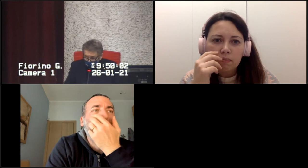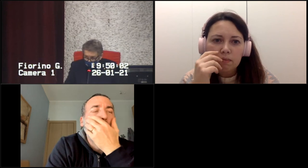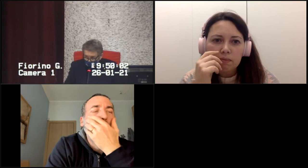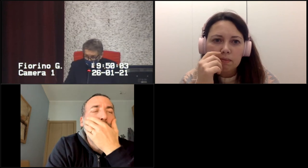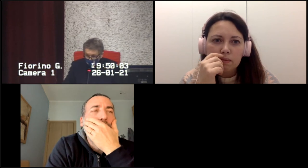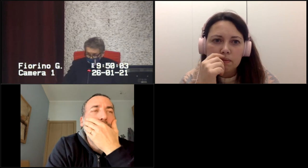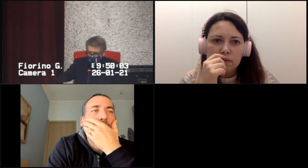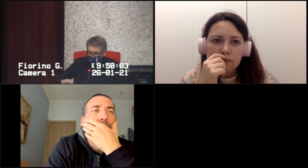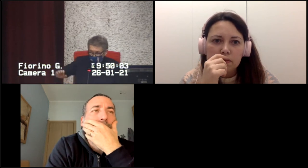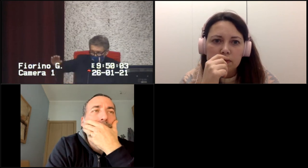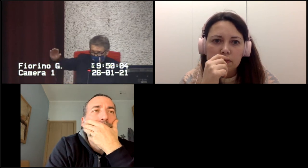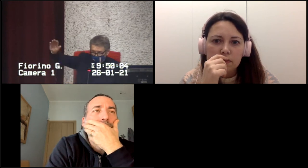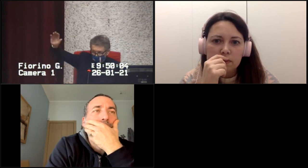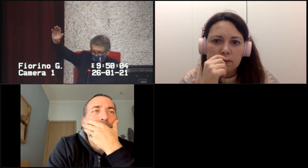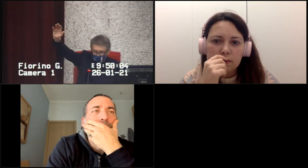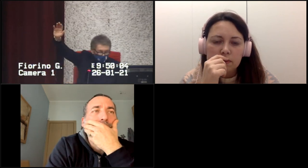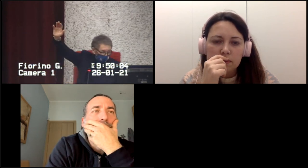Favorevoli?